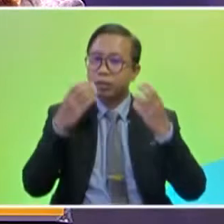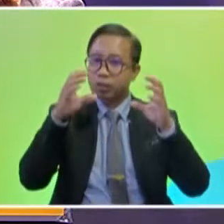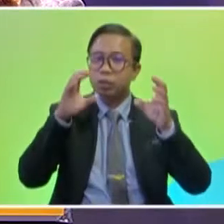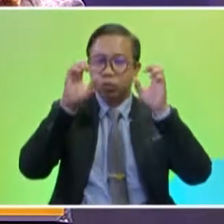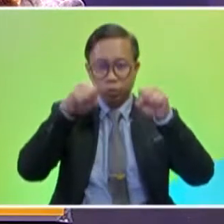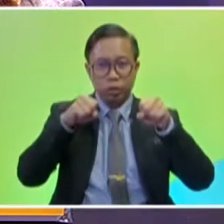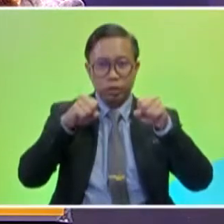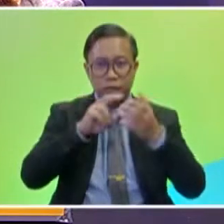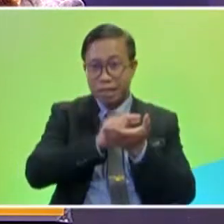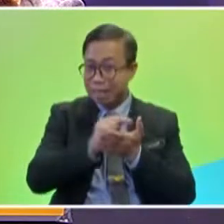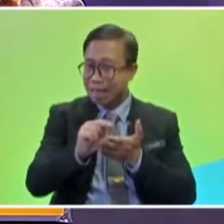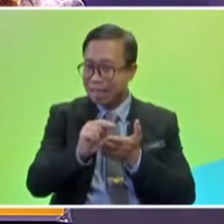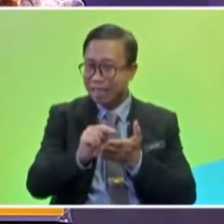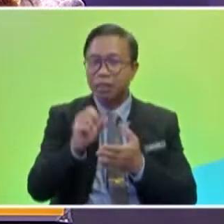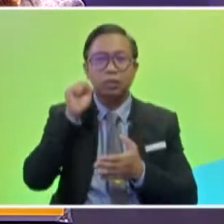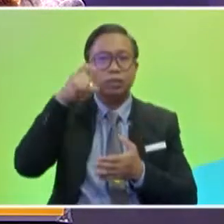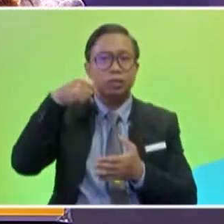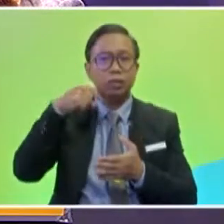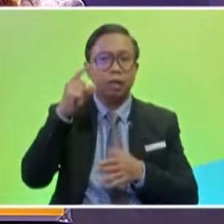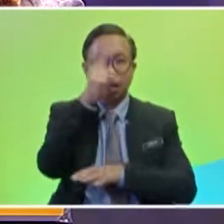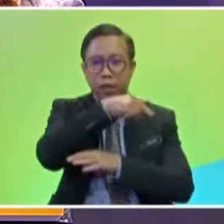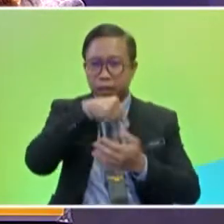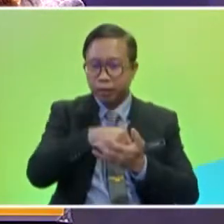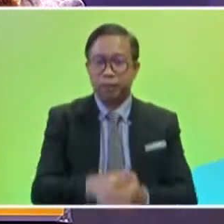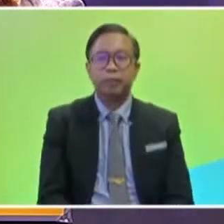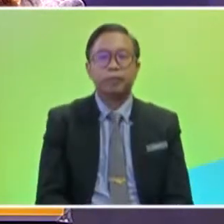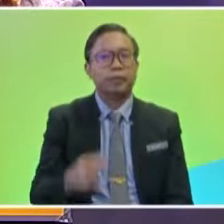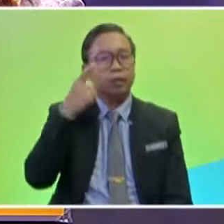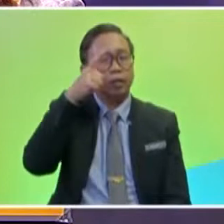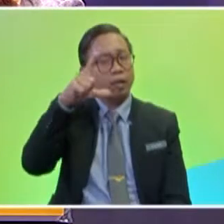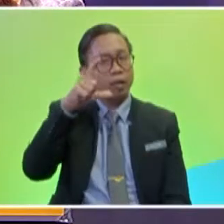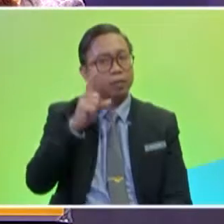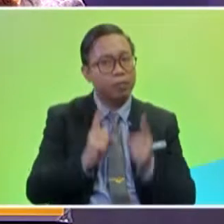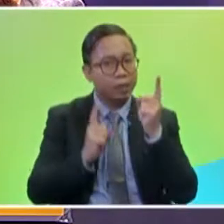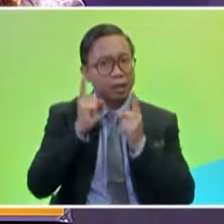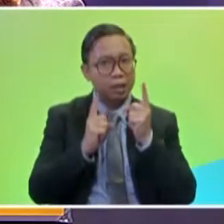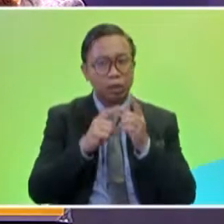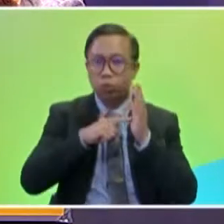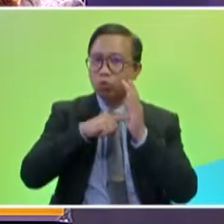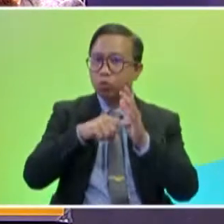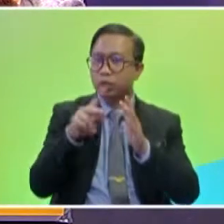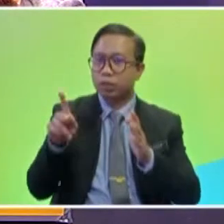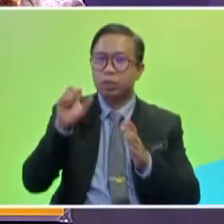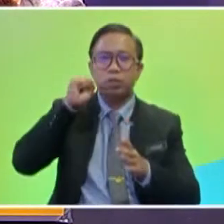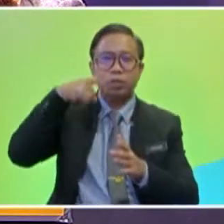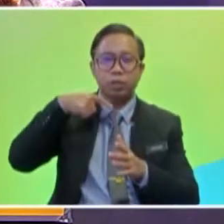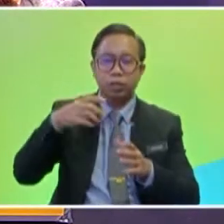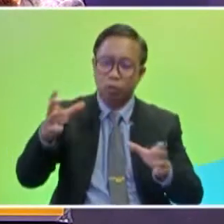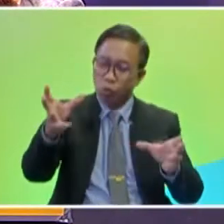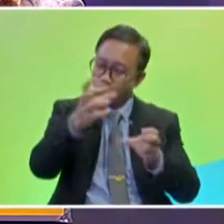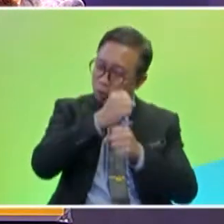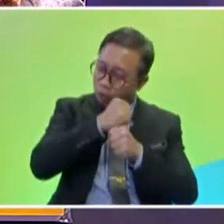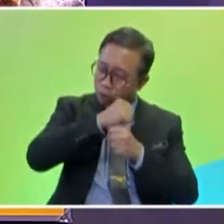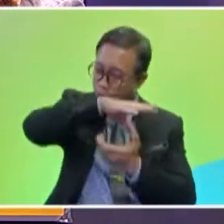Goblin menilai prestasi saya pada hari ini Ceko baiklah kalau nih Alifa dibilang membintangi menunjukkan syafika menguasai